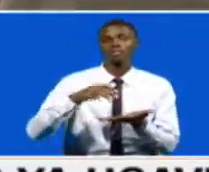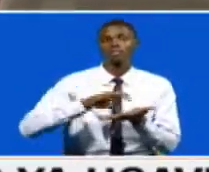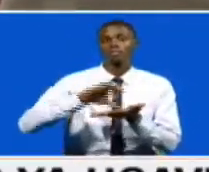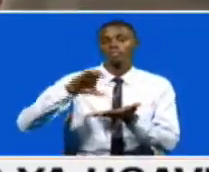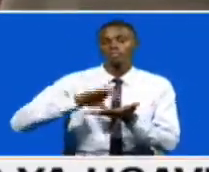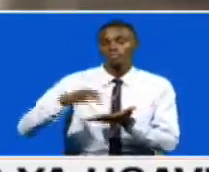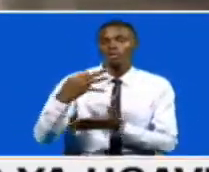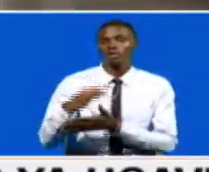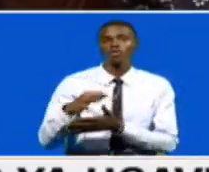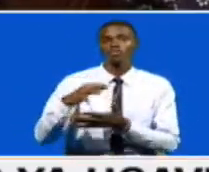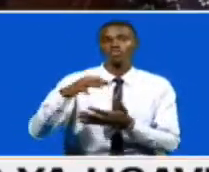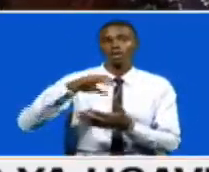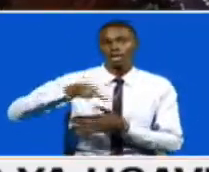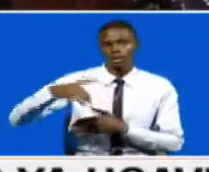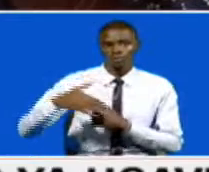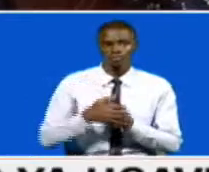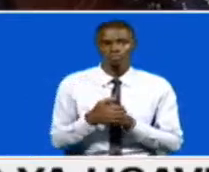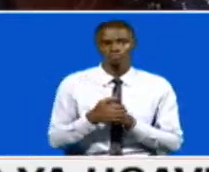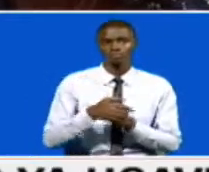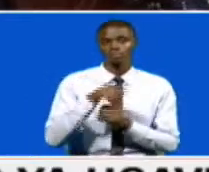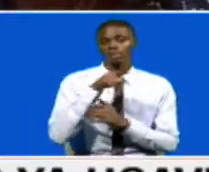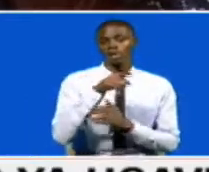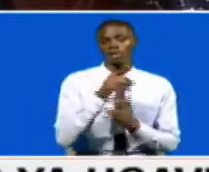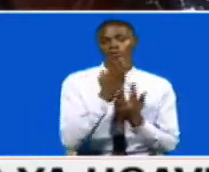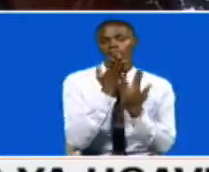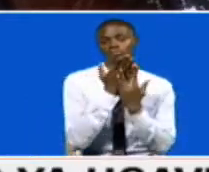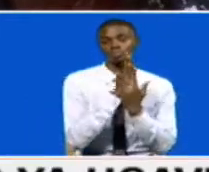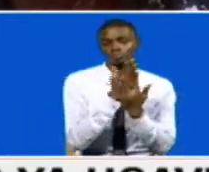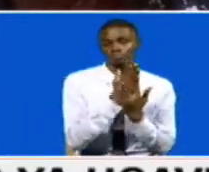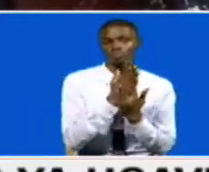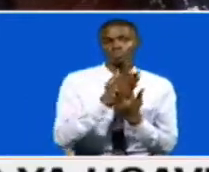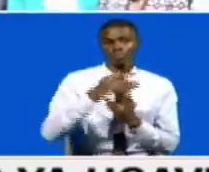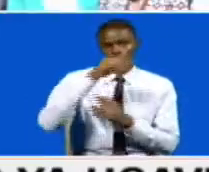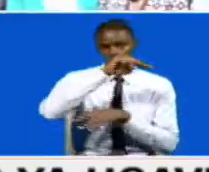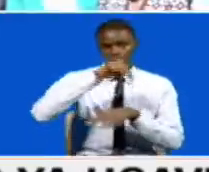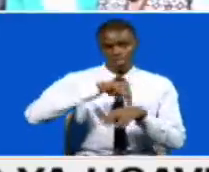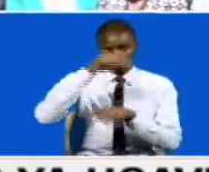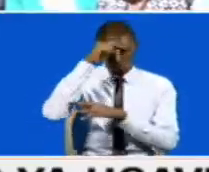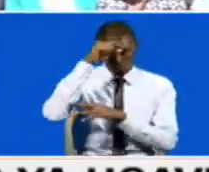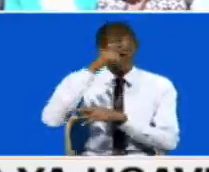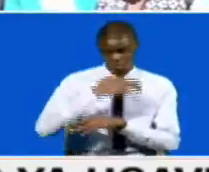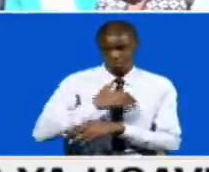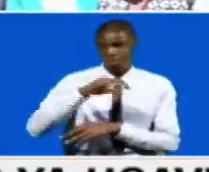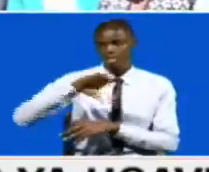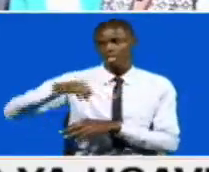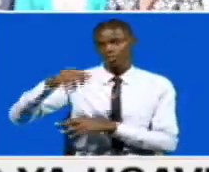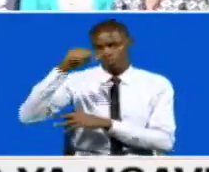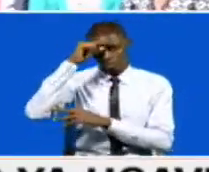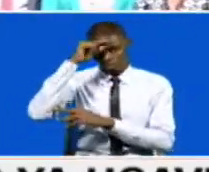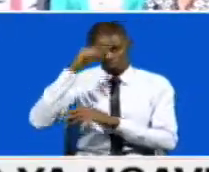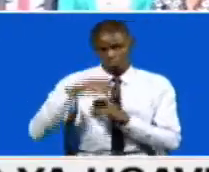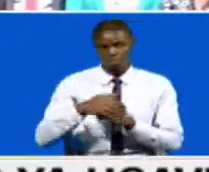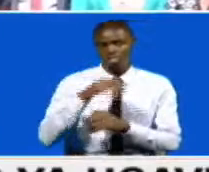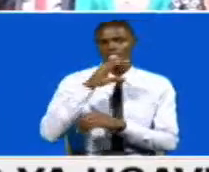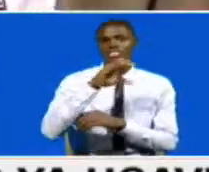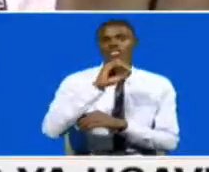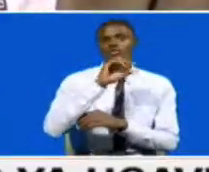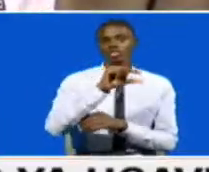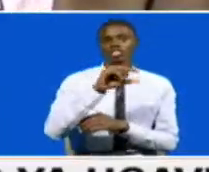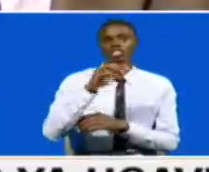Rigathi Gachagua akiwa daraja kati ya serikali kuu na serikali za kaunti. Gachagua na mwenyekiti wa COG Anne